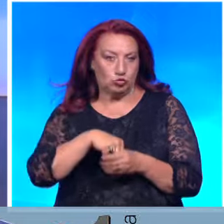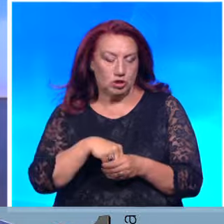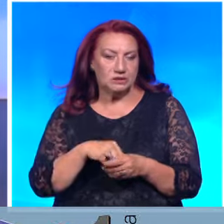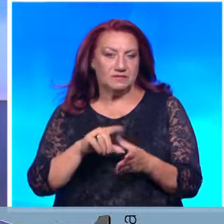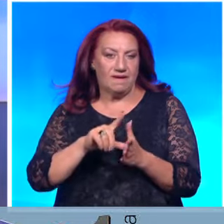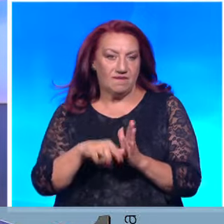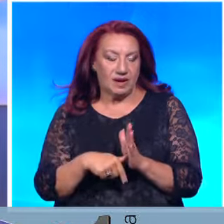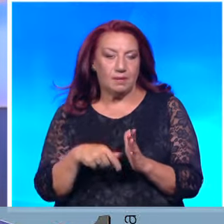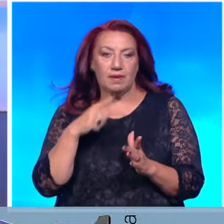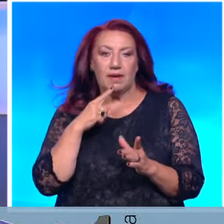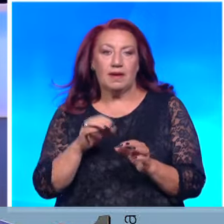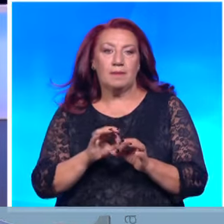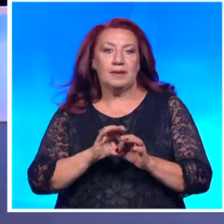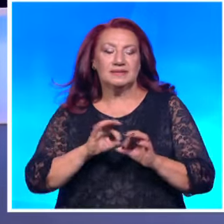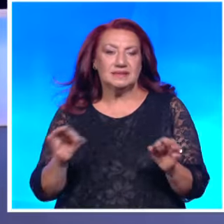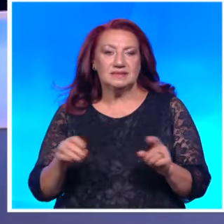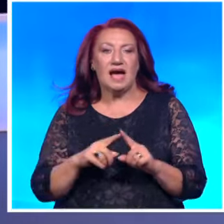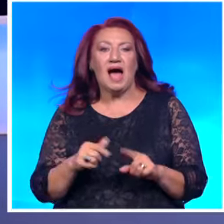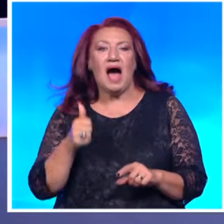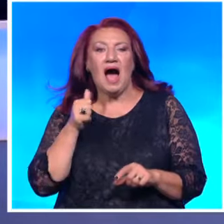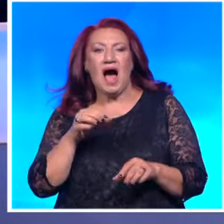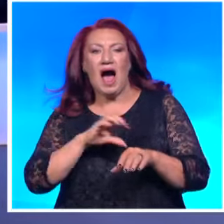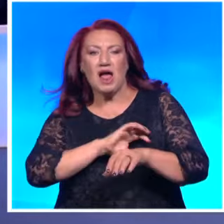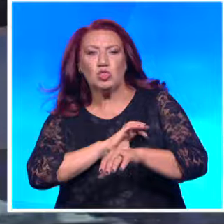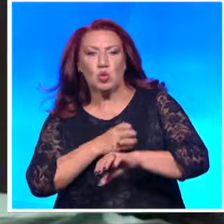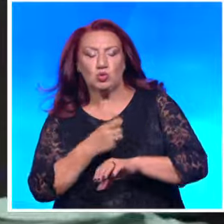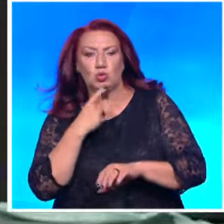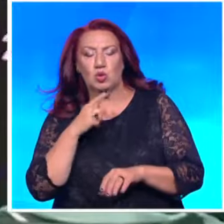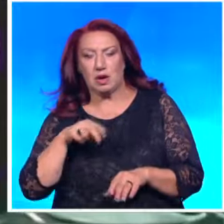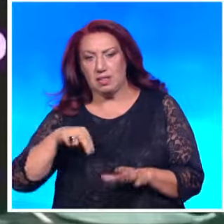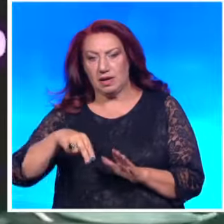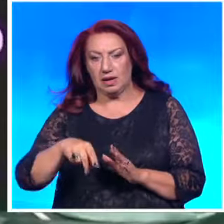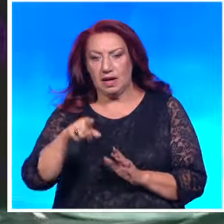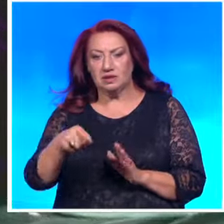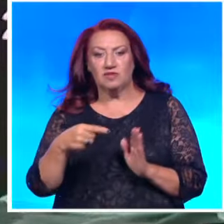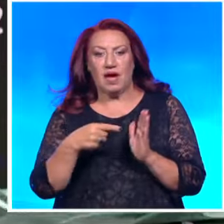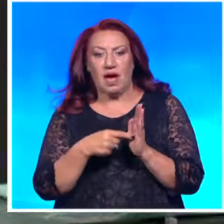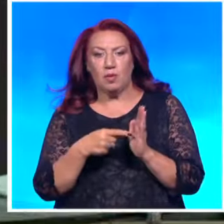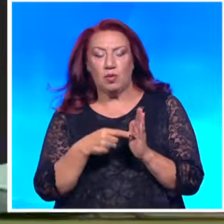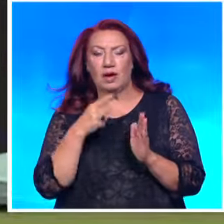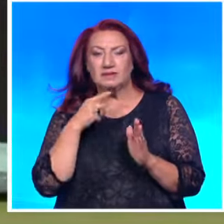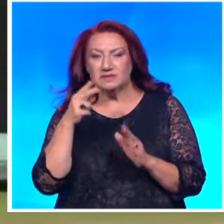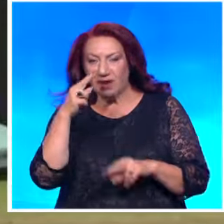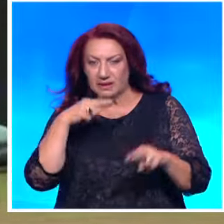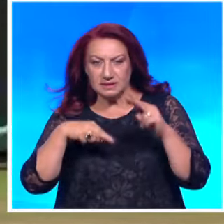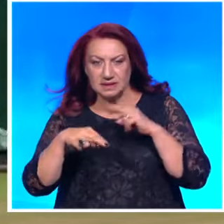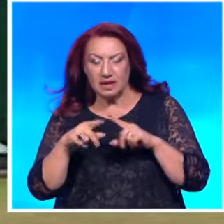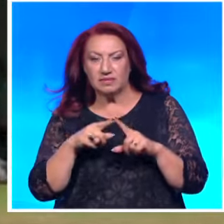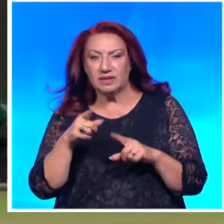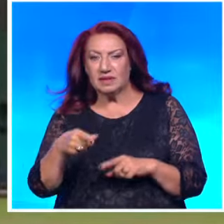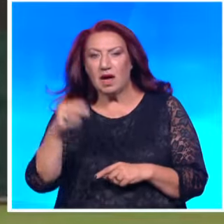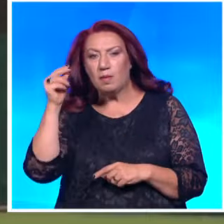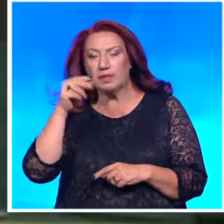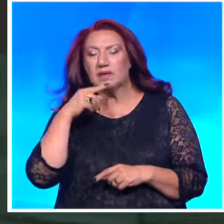има разкъсване на адуктора на левия крак. Това са показали изследванията след мача с Данил Медведев на Уимбълдън, в който българинът получи